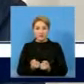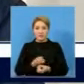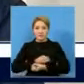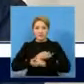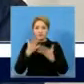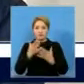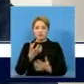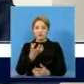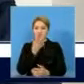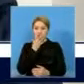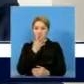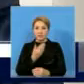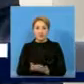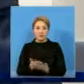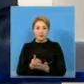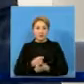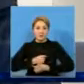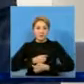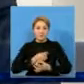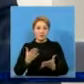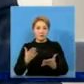светлая, теплая, как раз на празднике.